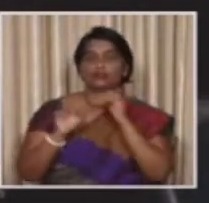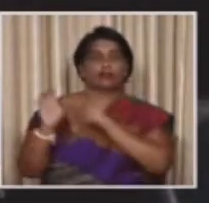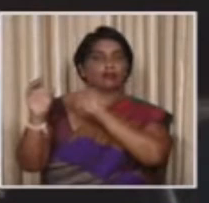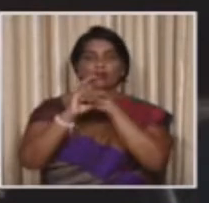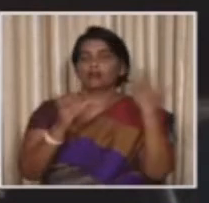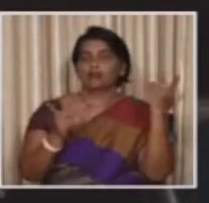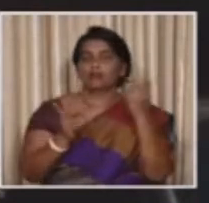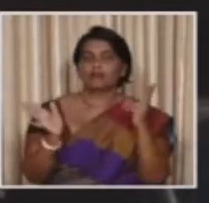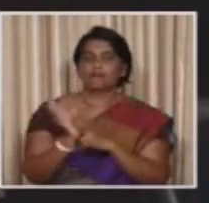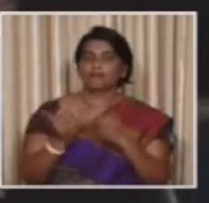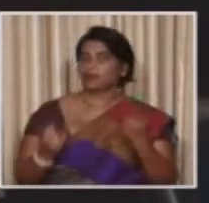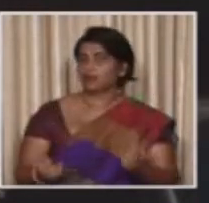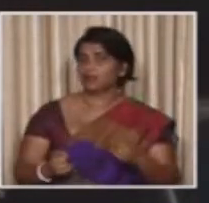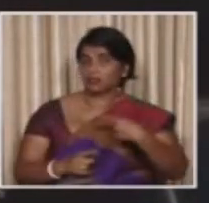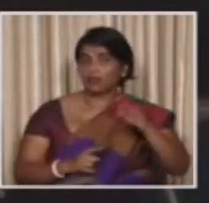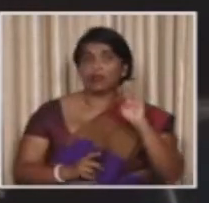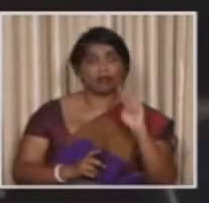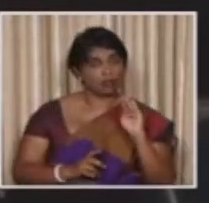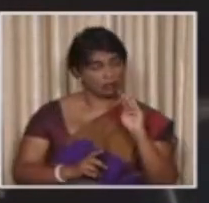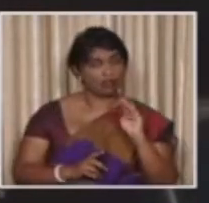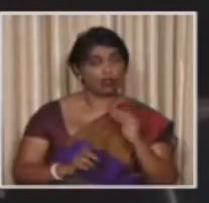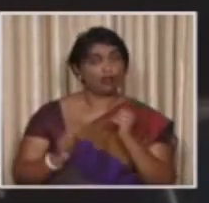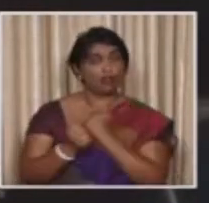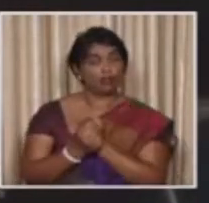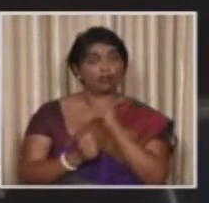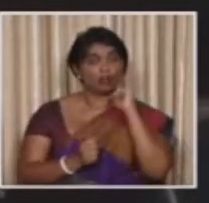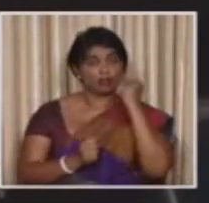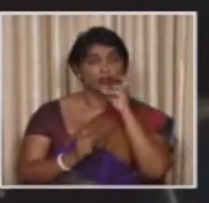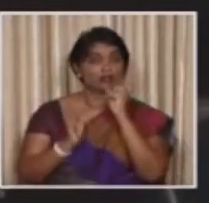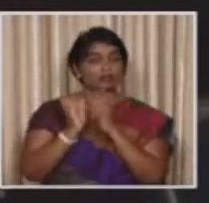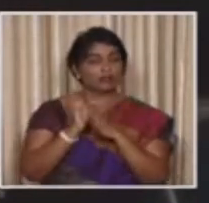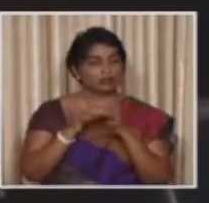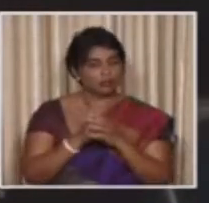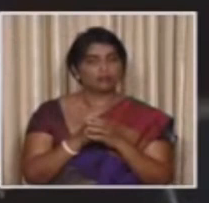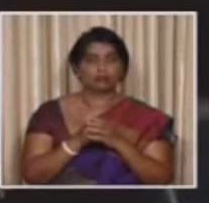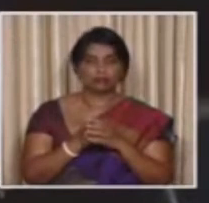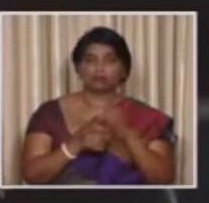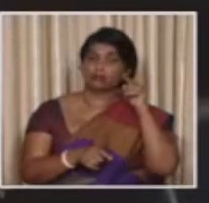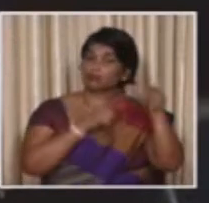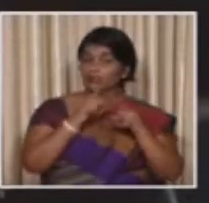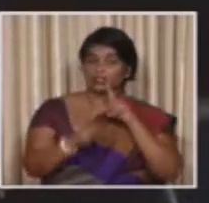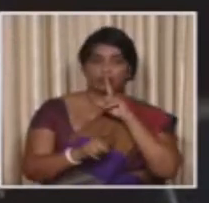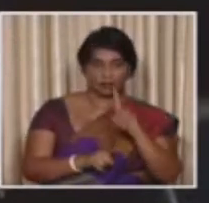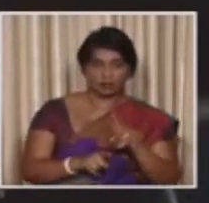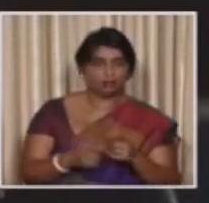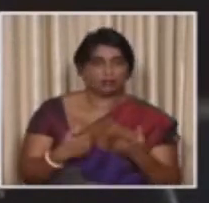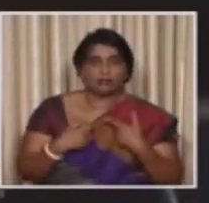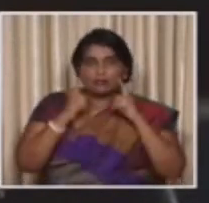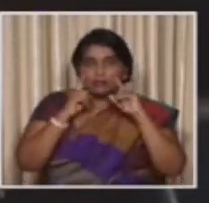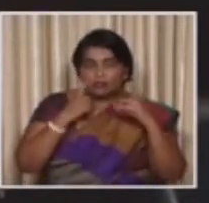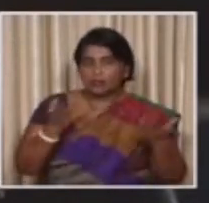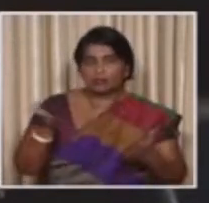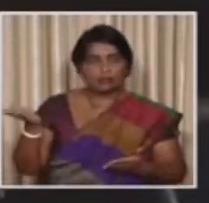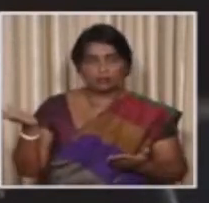කාලයක්. අපි පොලිස්පති ධූරයේ පුරප්පාඩුවට ව්‍යවස්ථා සභාවටත් නොඑක් දේවල් වලට ඇඟිලි දික් කරමින් ඉන්නවා. මම්දන ඒක තනි